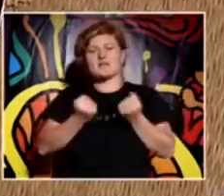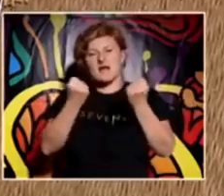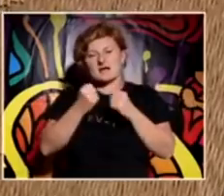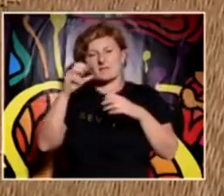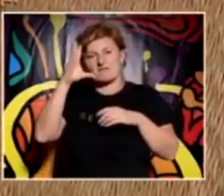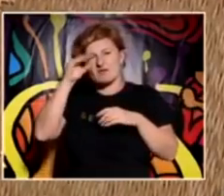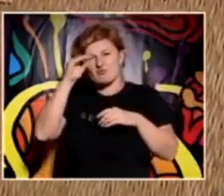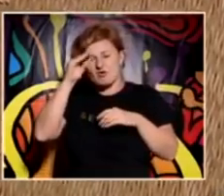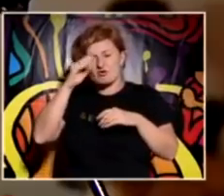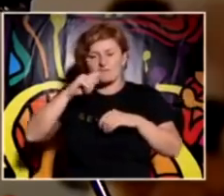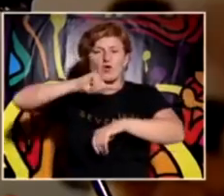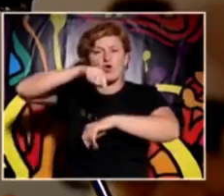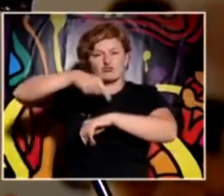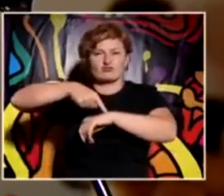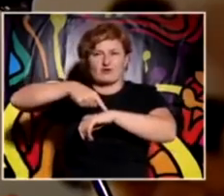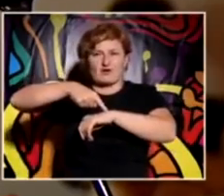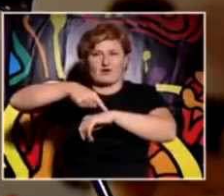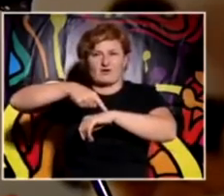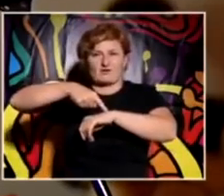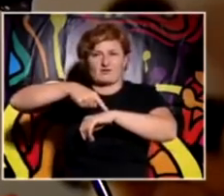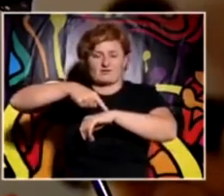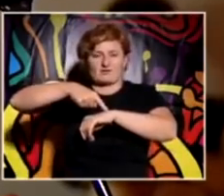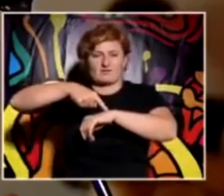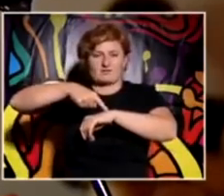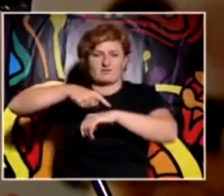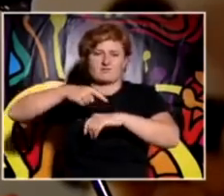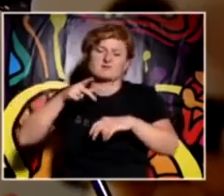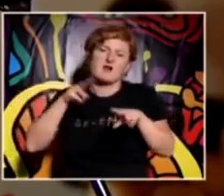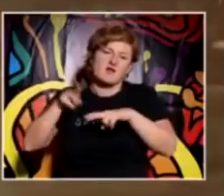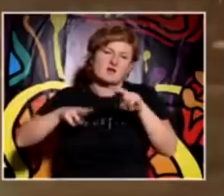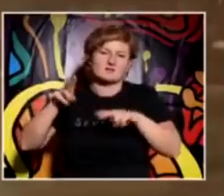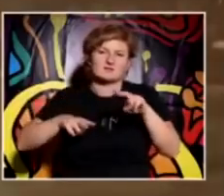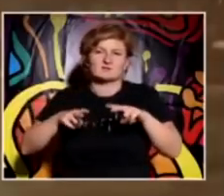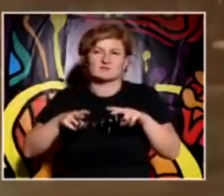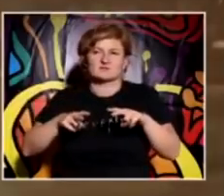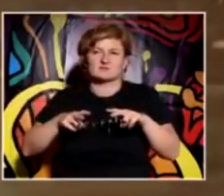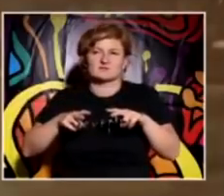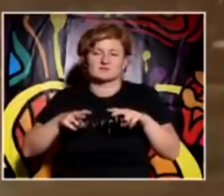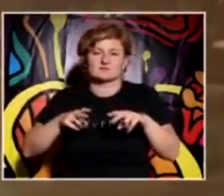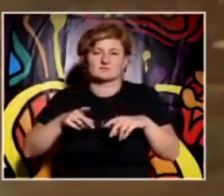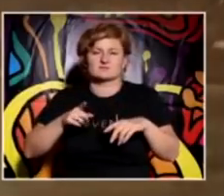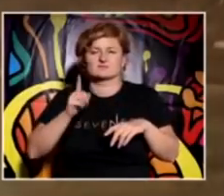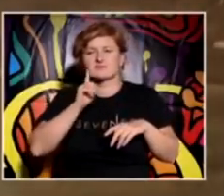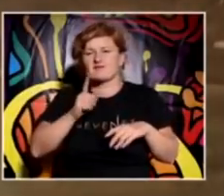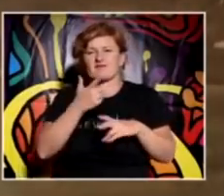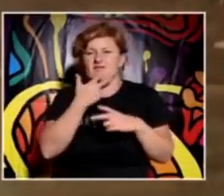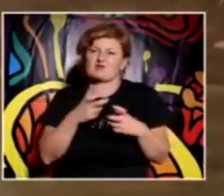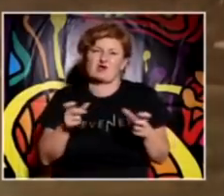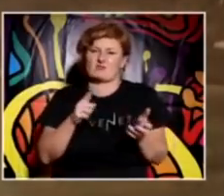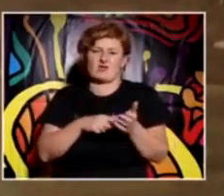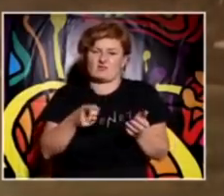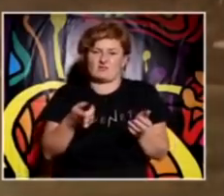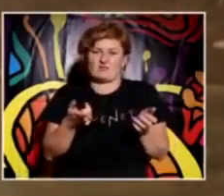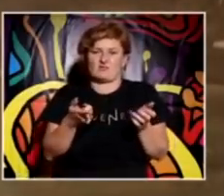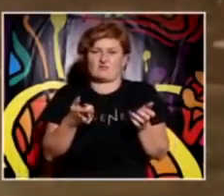wieczorem godzinkę. Ale to wszystko zależy. Ale na to tak na dobrą sprawę nie ma czasu i jest